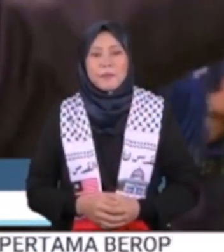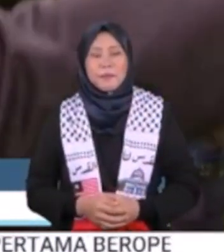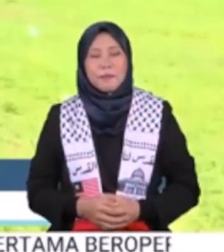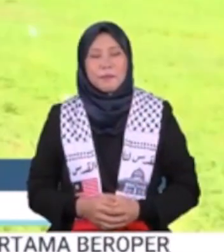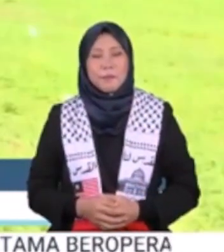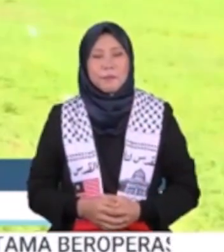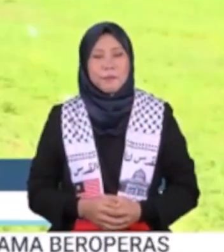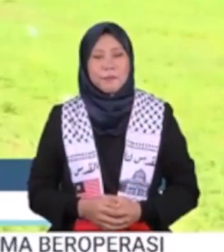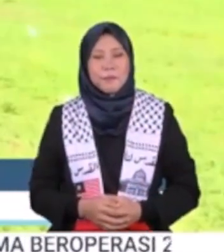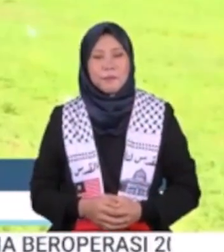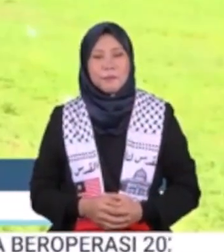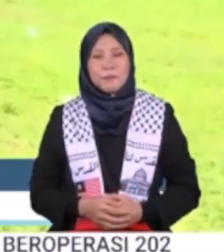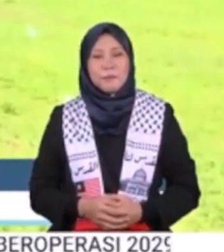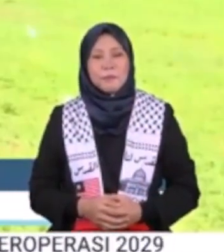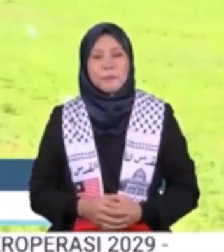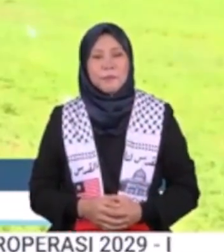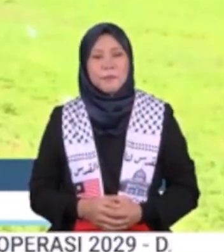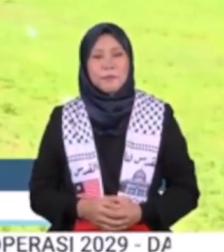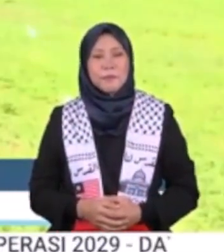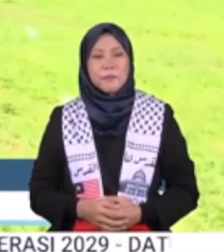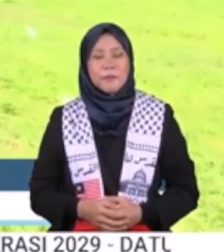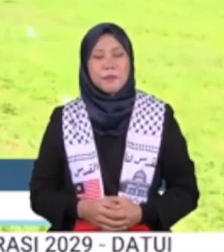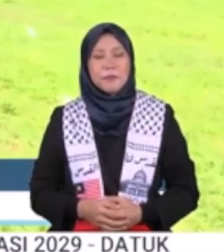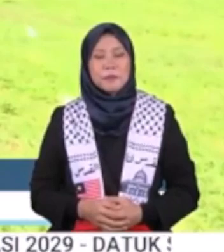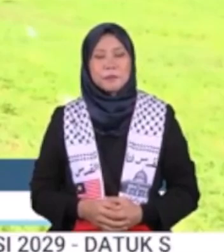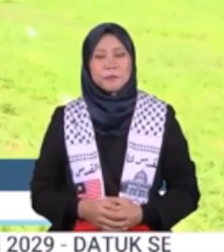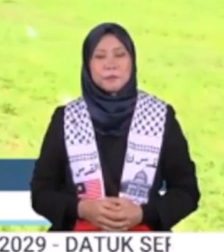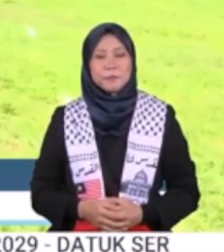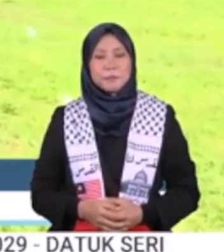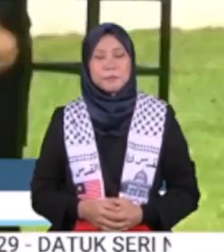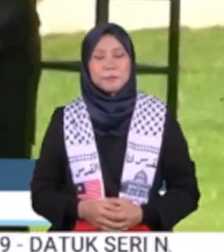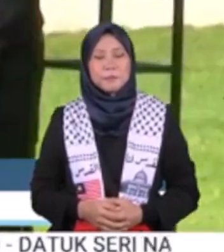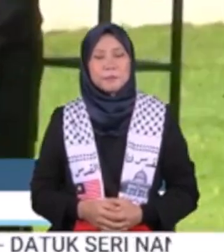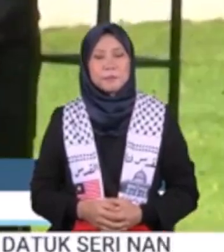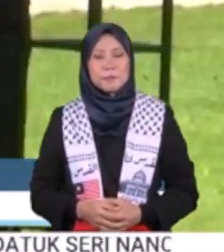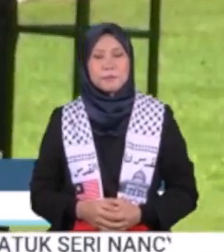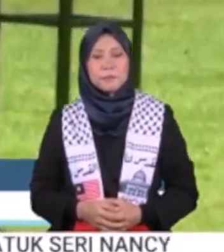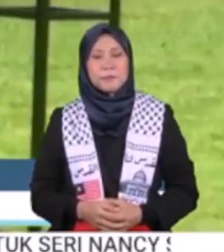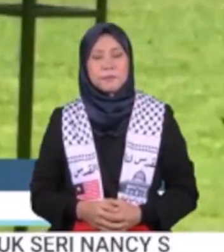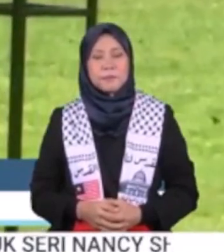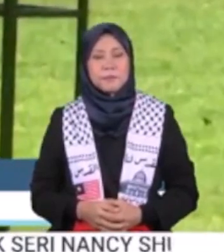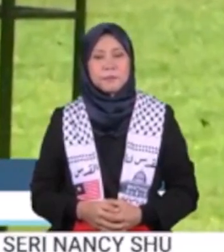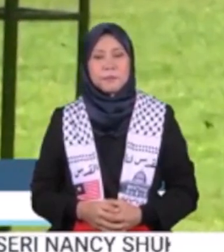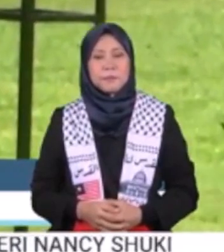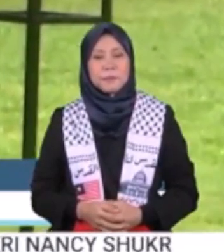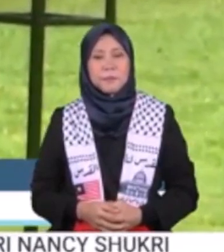masyarakat ja terk dia ada ruang lagi